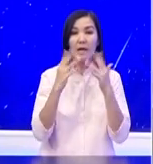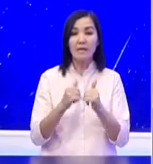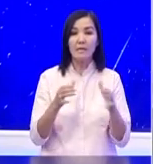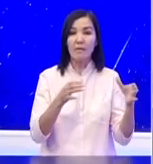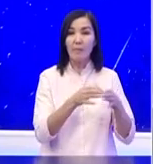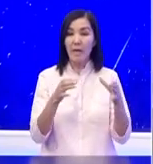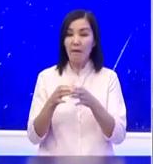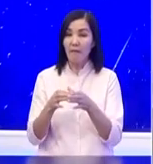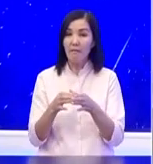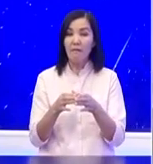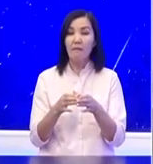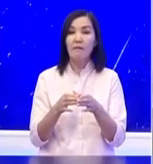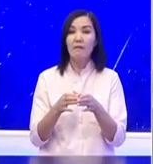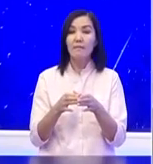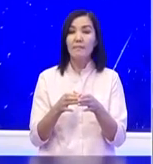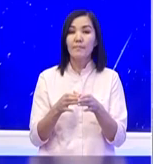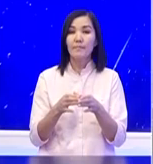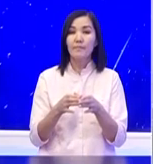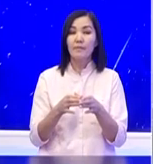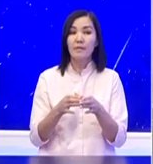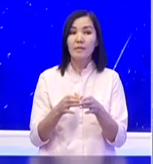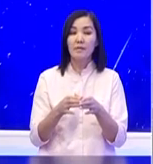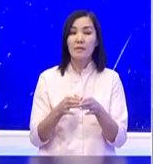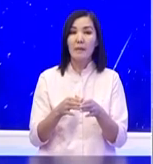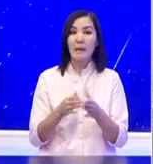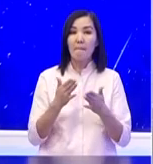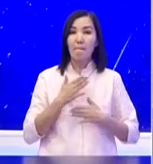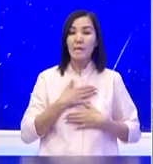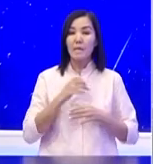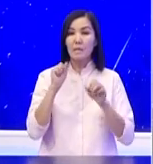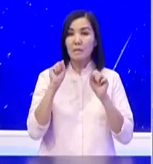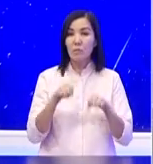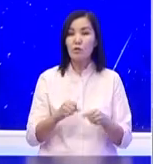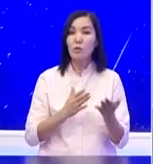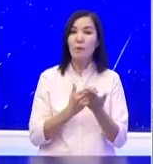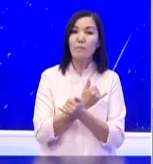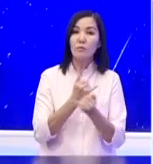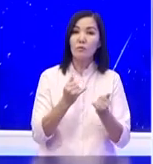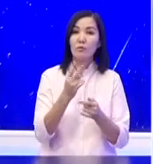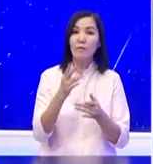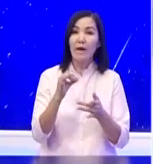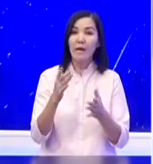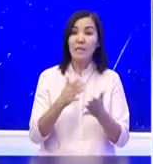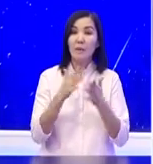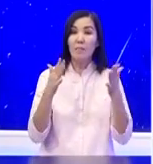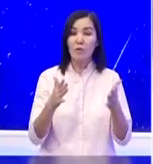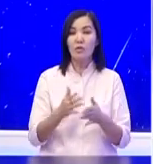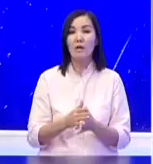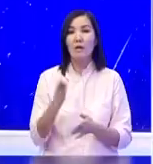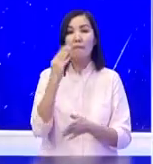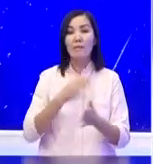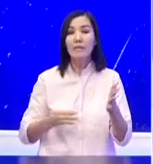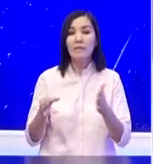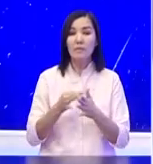бригад, то за счет этого мы сможем обслуживать вызовов в два раза больше. Напомню, в Алматинской области